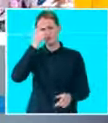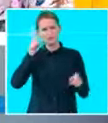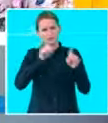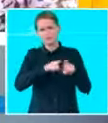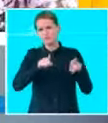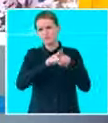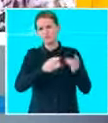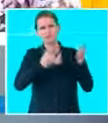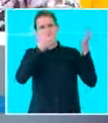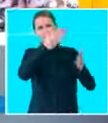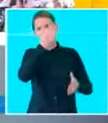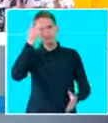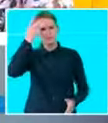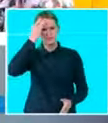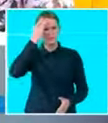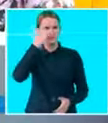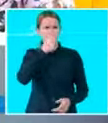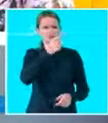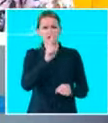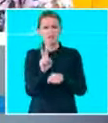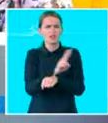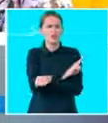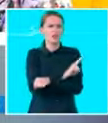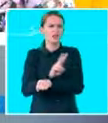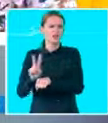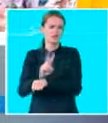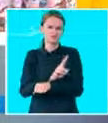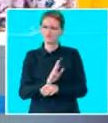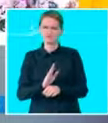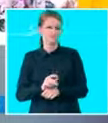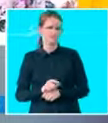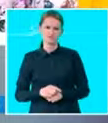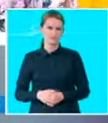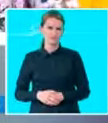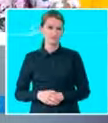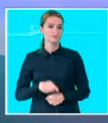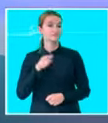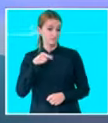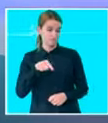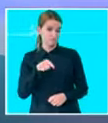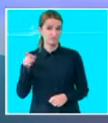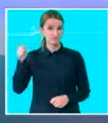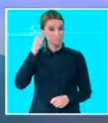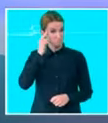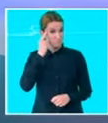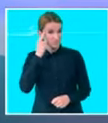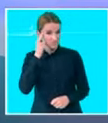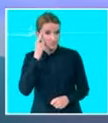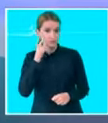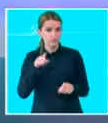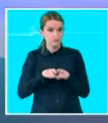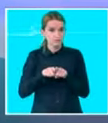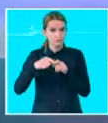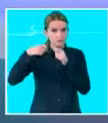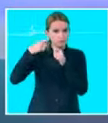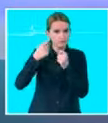този фалш. И смятам, че един такъв репортаж наистина дава една друга страна от личността. Ние, освен кандидати,